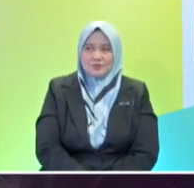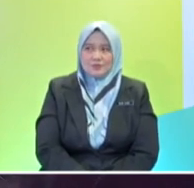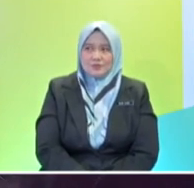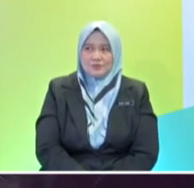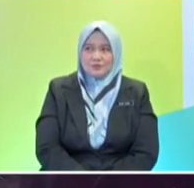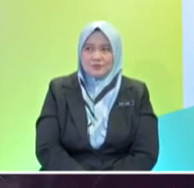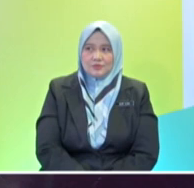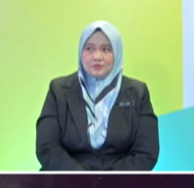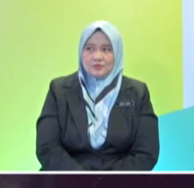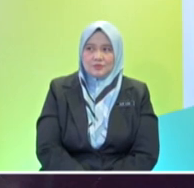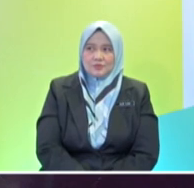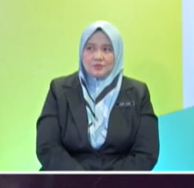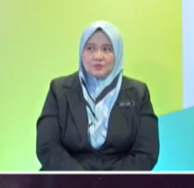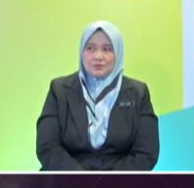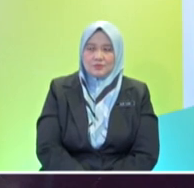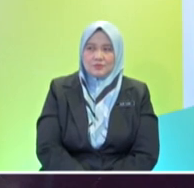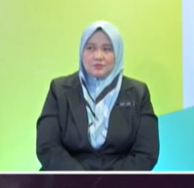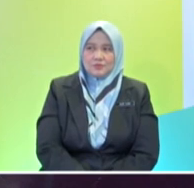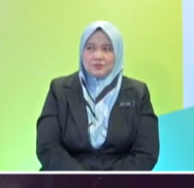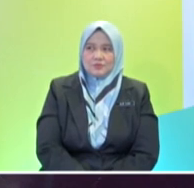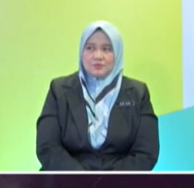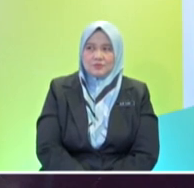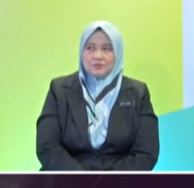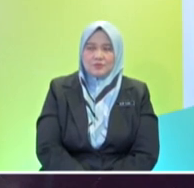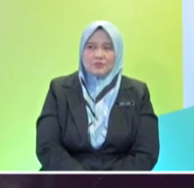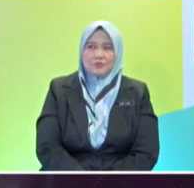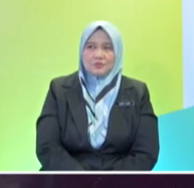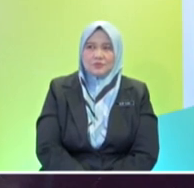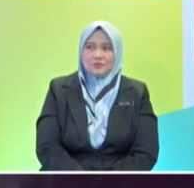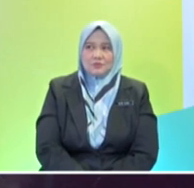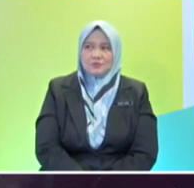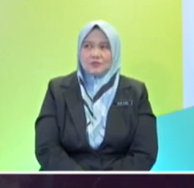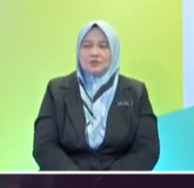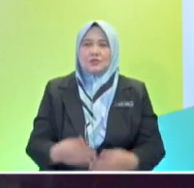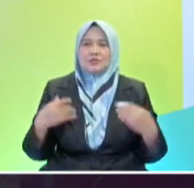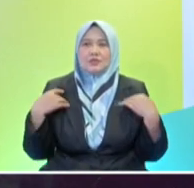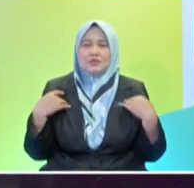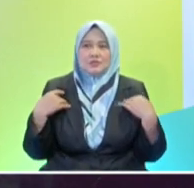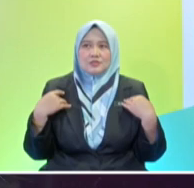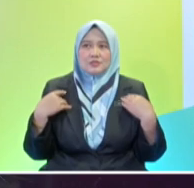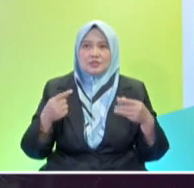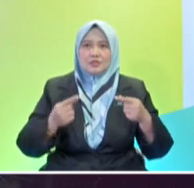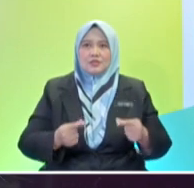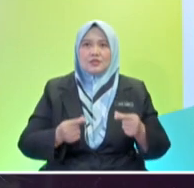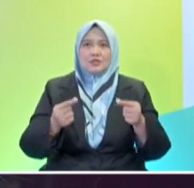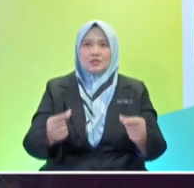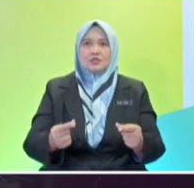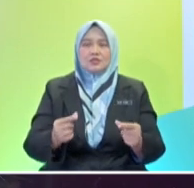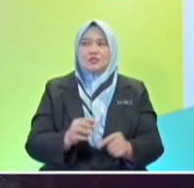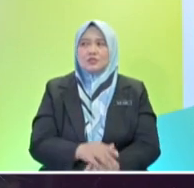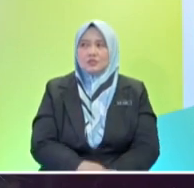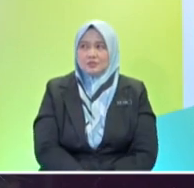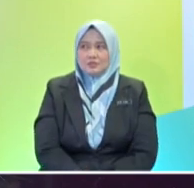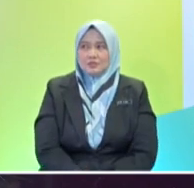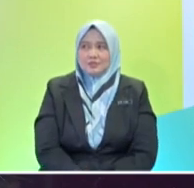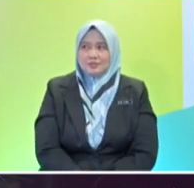Okey. Ini. Okey, satu. Baiklah. Dapat satu haiwan. Okey. Haiwan dan yang kedua. Satu lagi cikgu bagi gajah